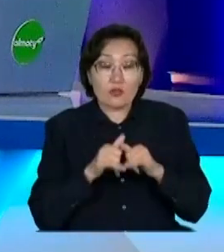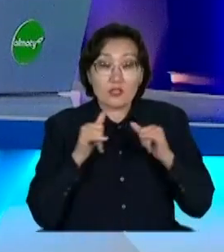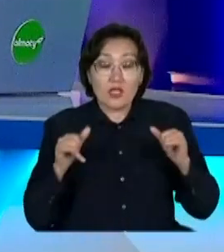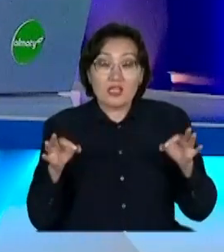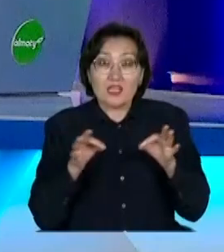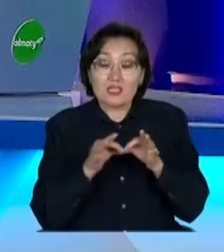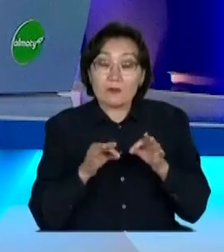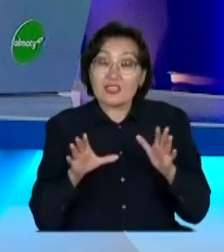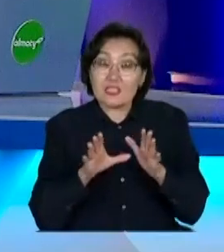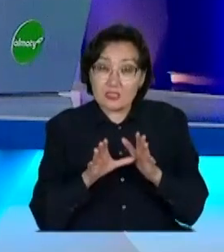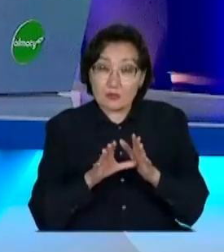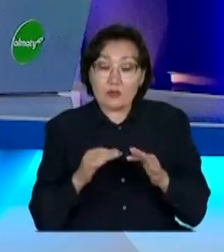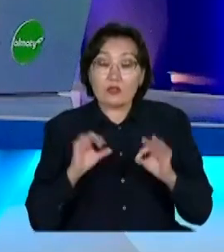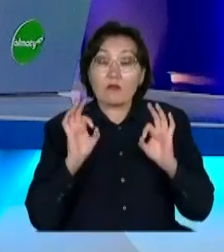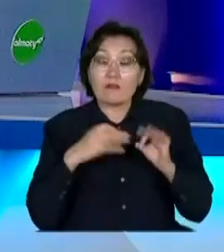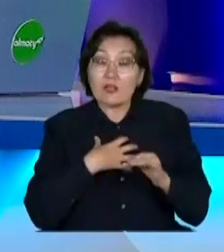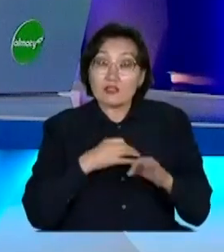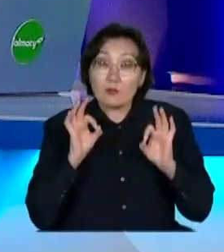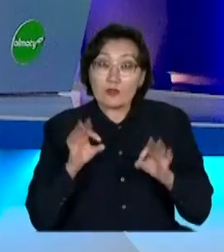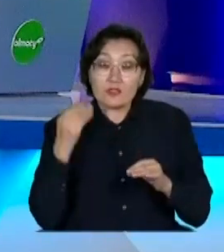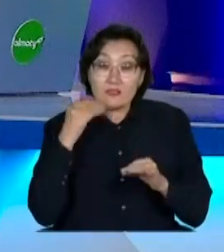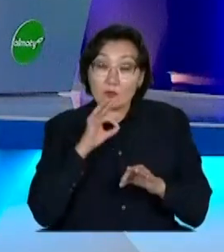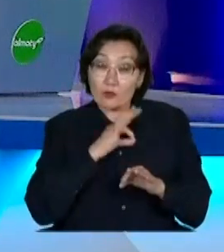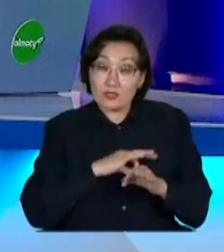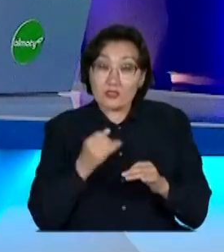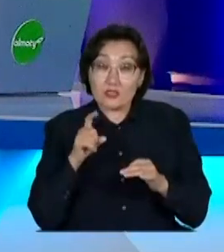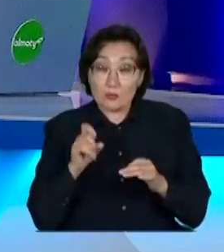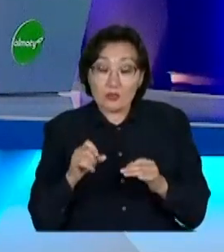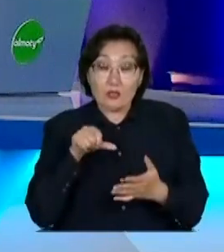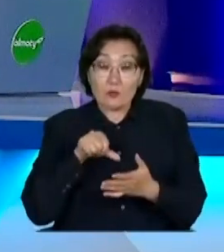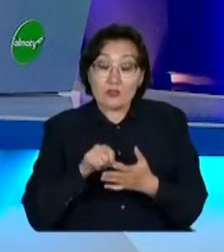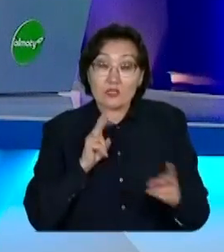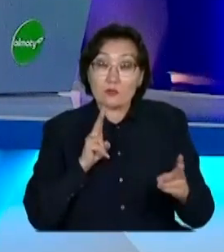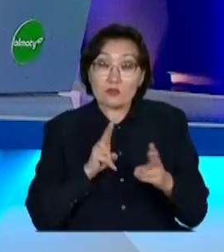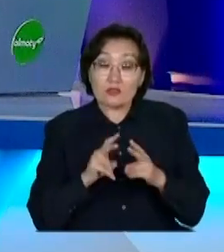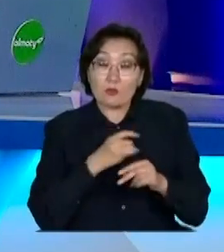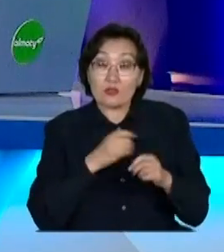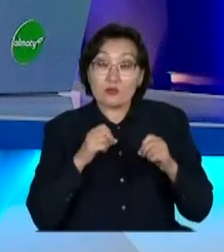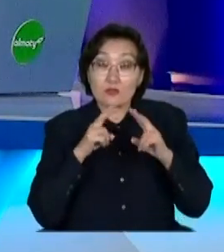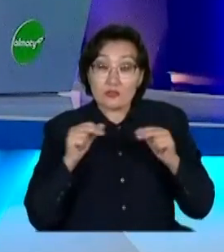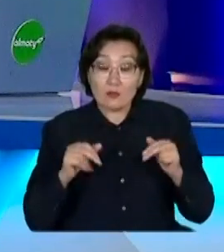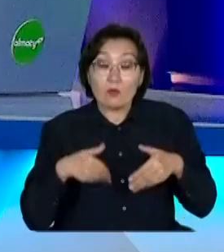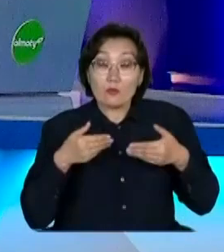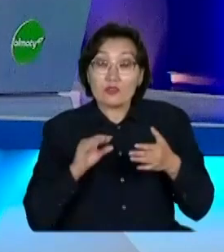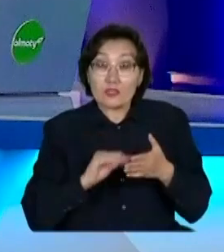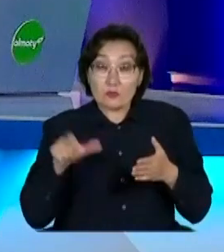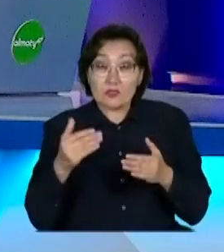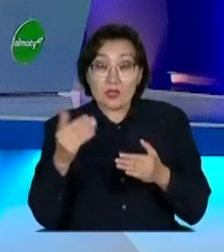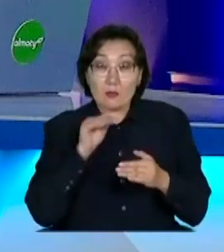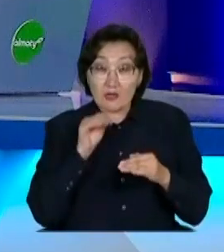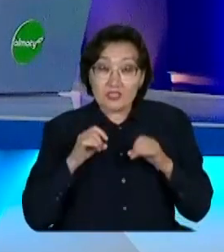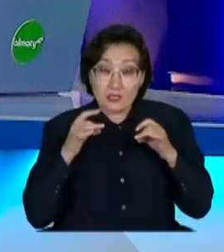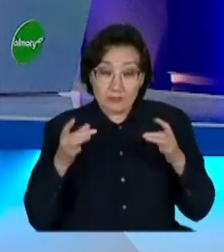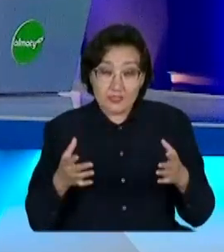атомной энергетики. И важно правильно и эффективно использовать их. Выступая на встрече в Акурде, президент поздравил журналистов с их